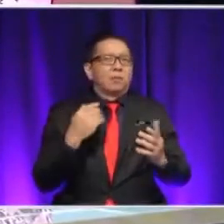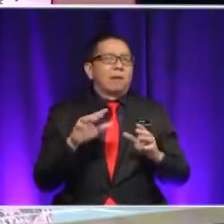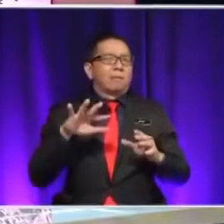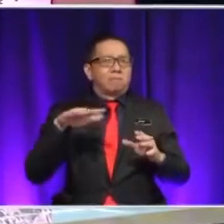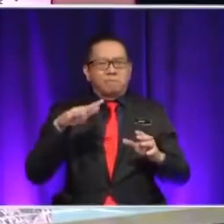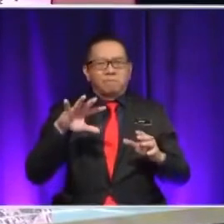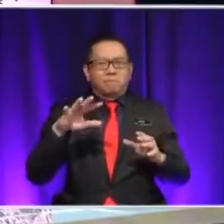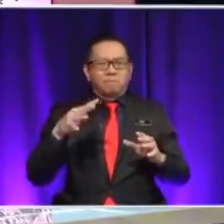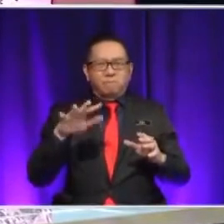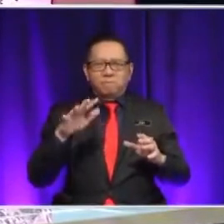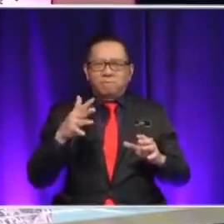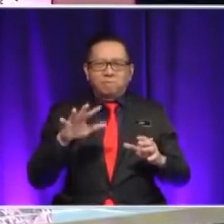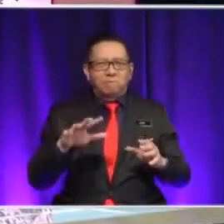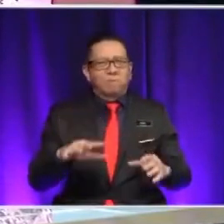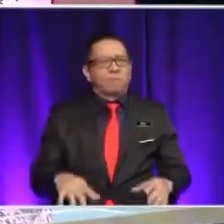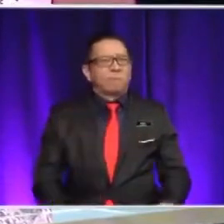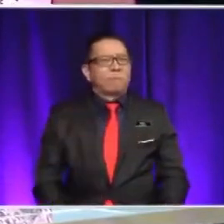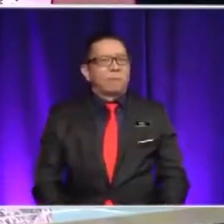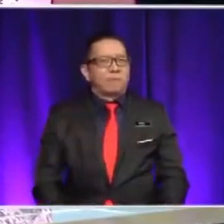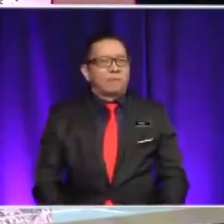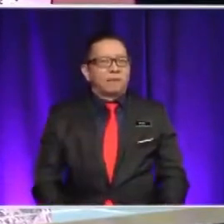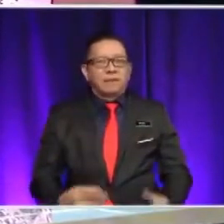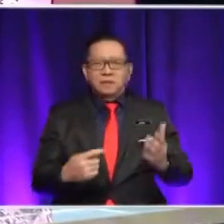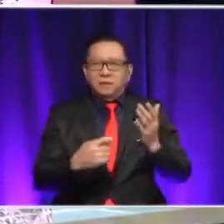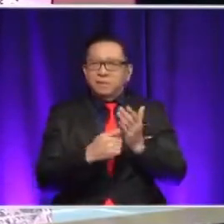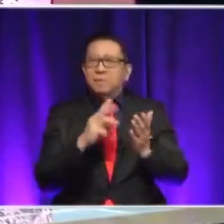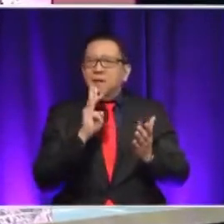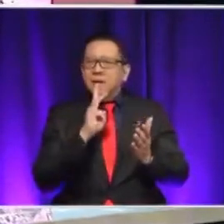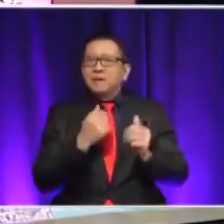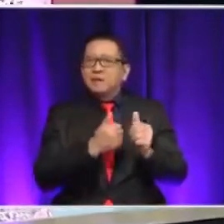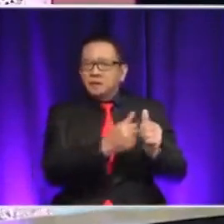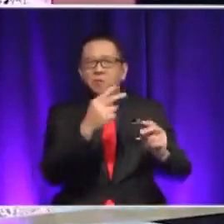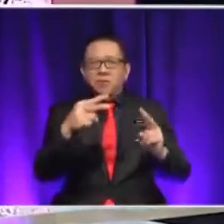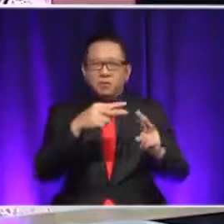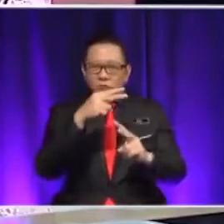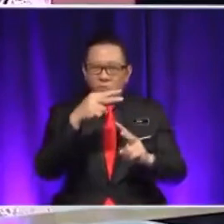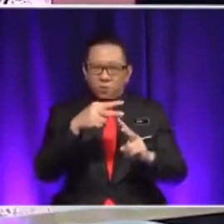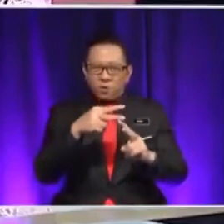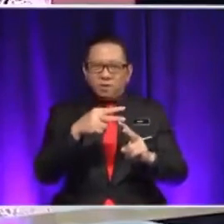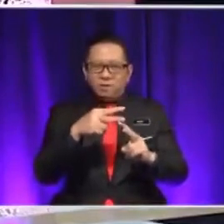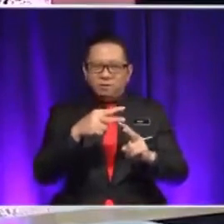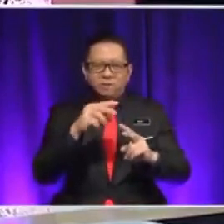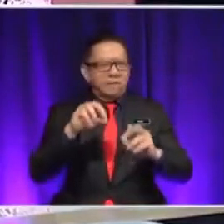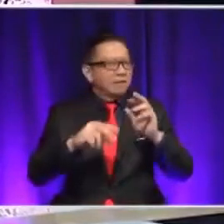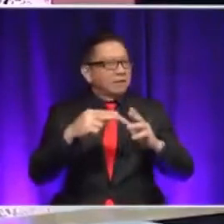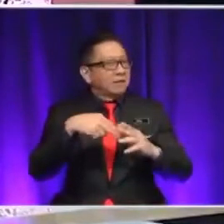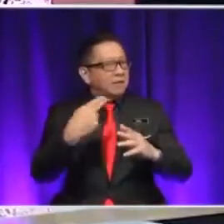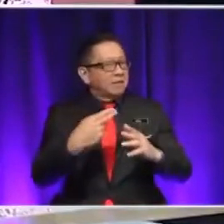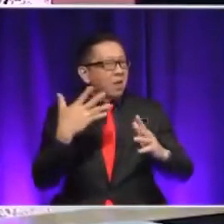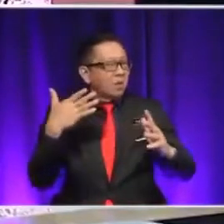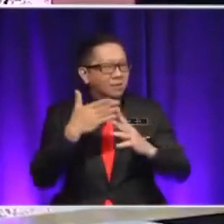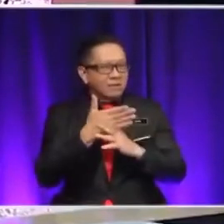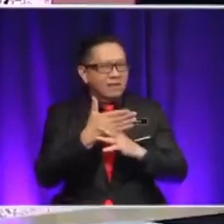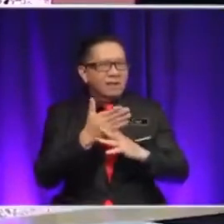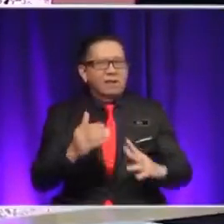tambah icje presiden Acai kita tambah kue yang B lebih banyak jadi akan terhasil ke serius